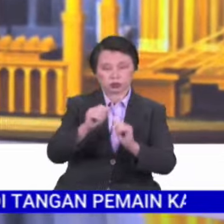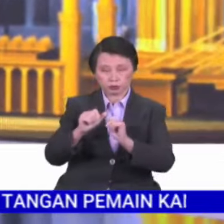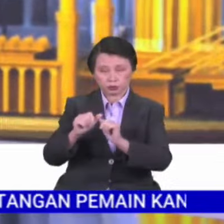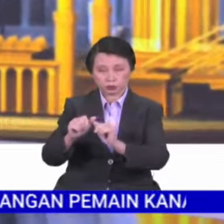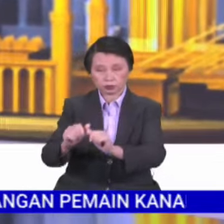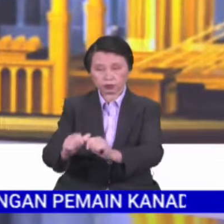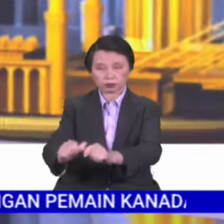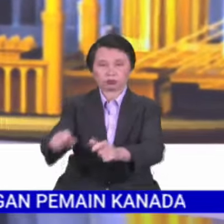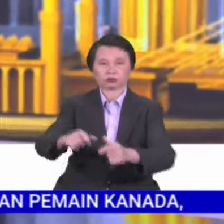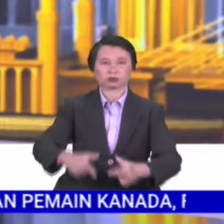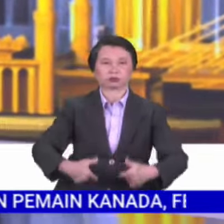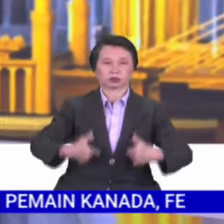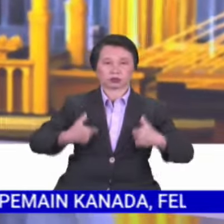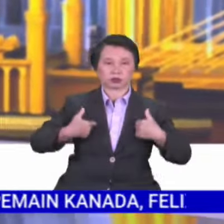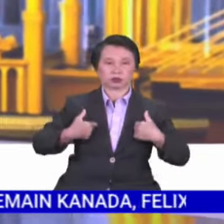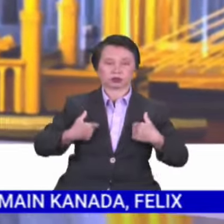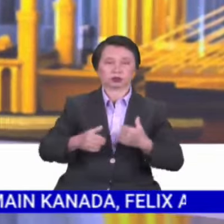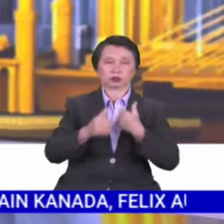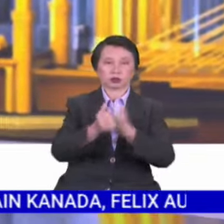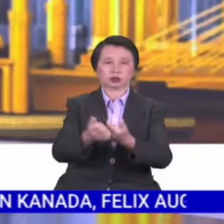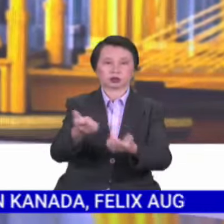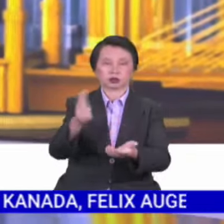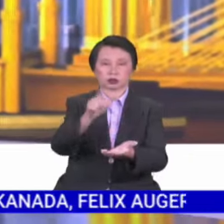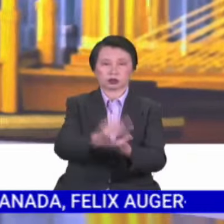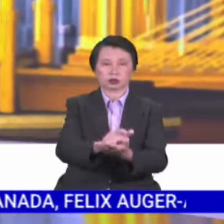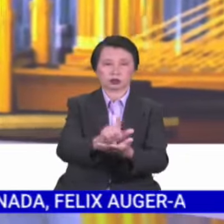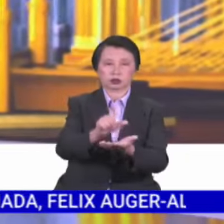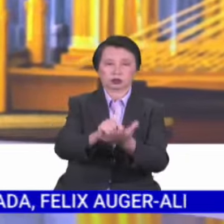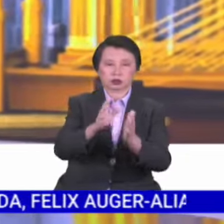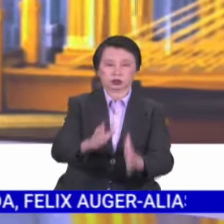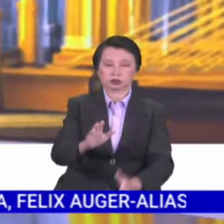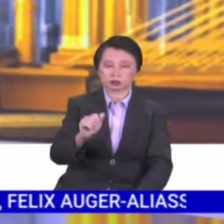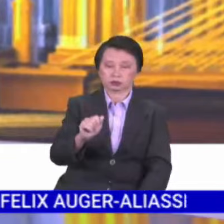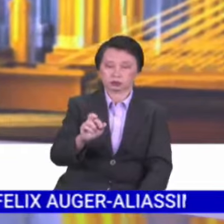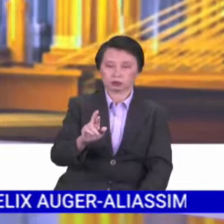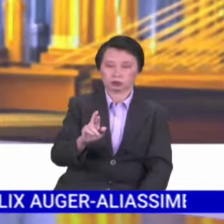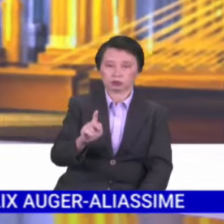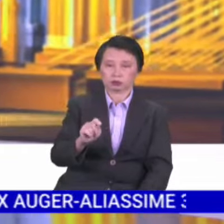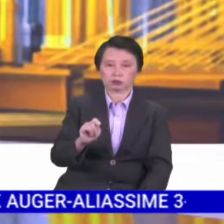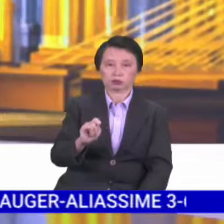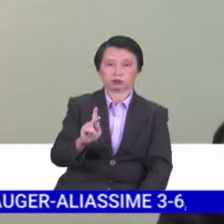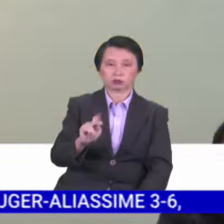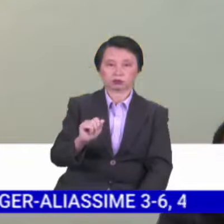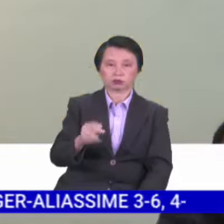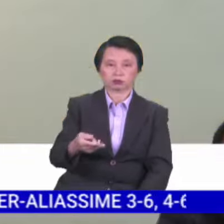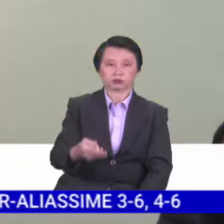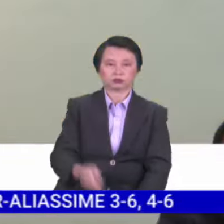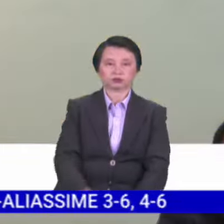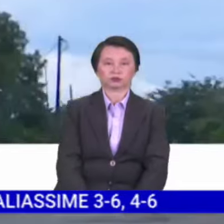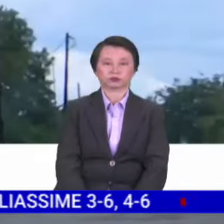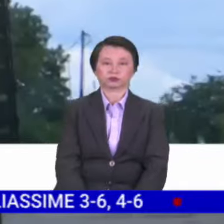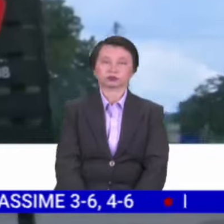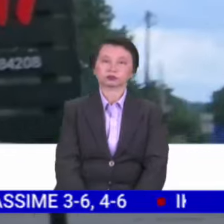meneruskan kelangsungan hidup. Kita ikuti laporan disediakan wartawan Atika Makhtar.